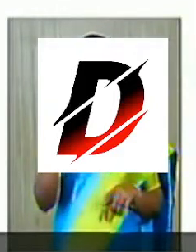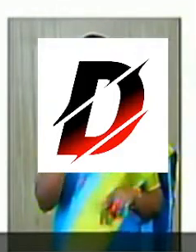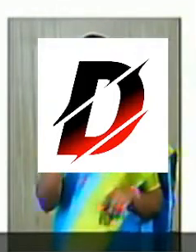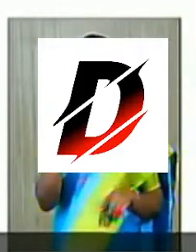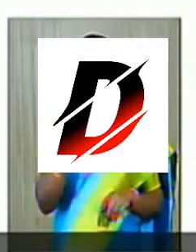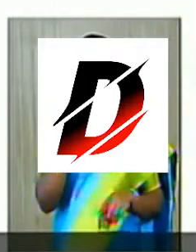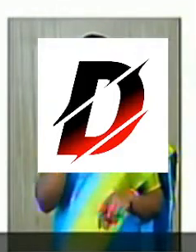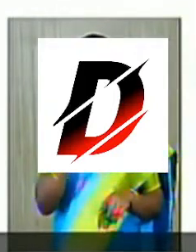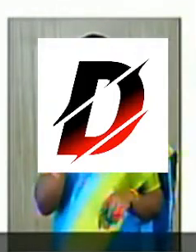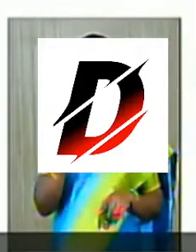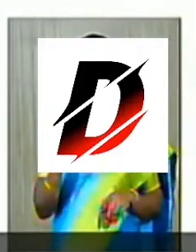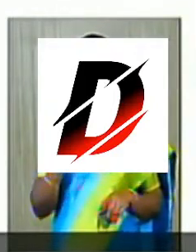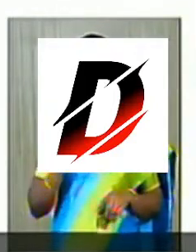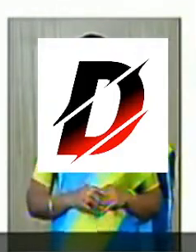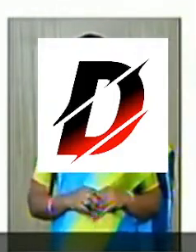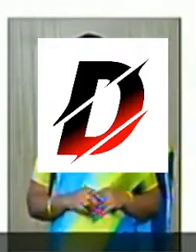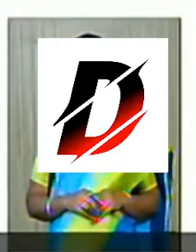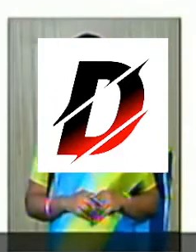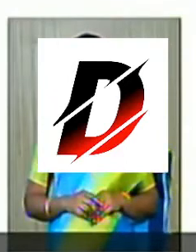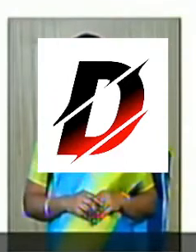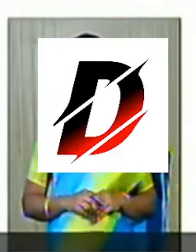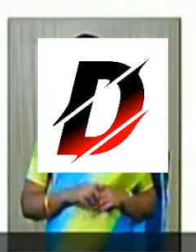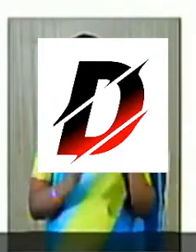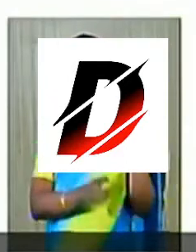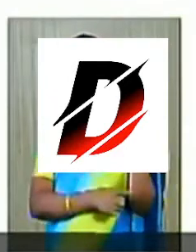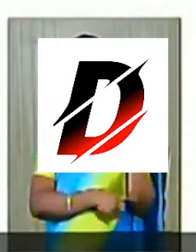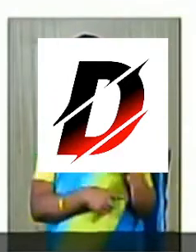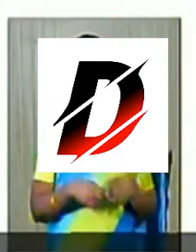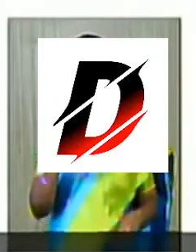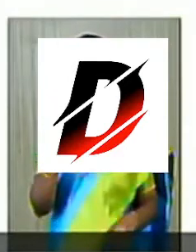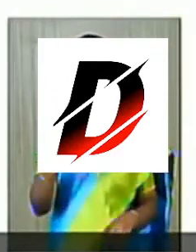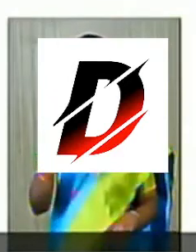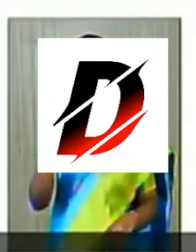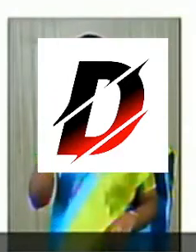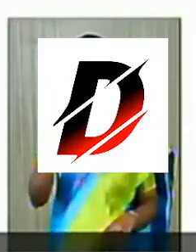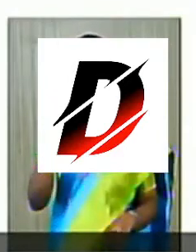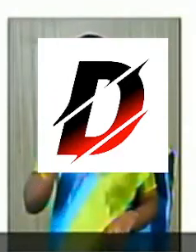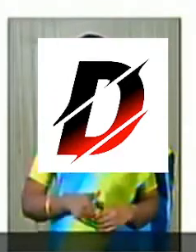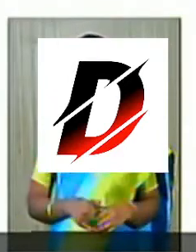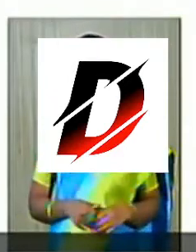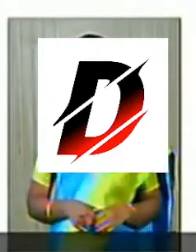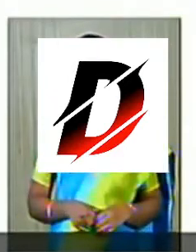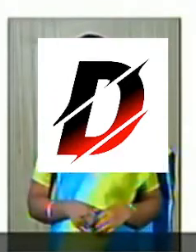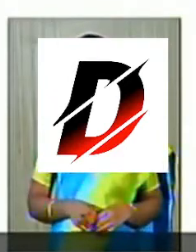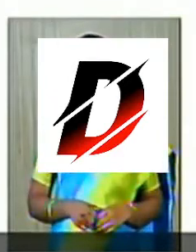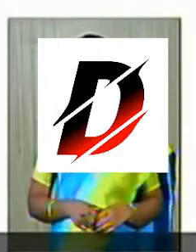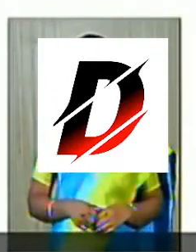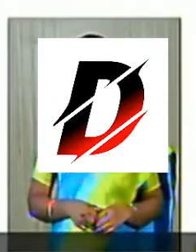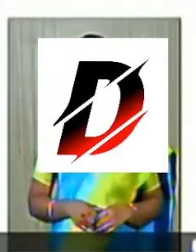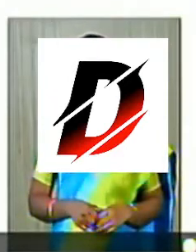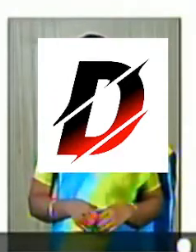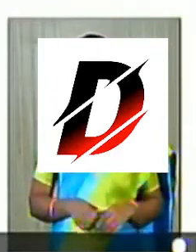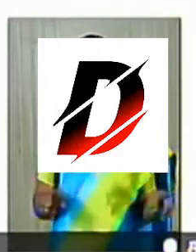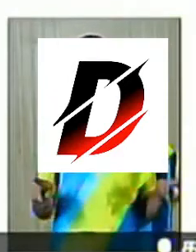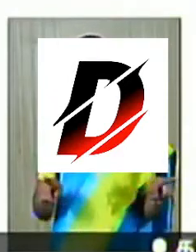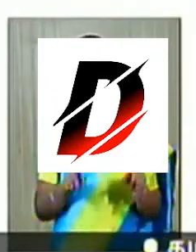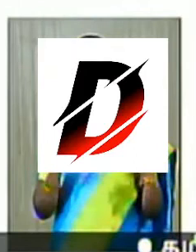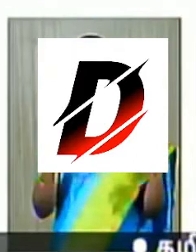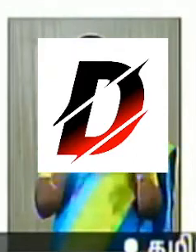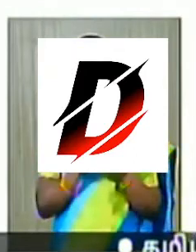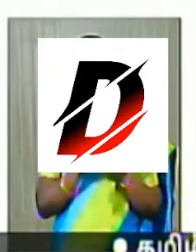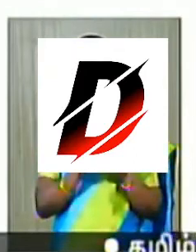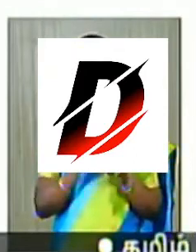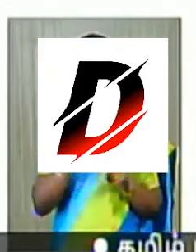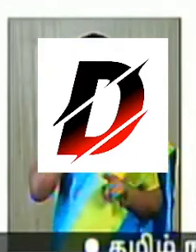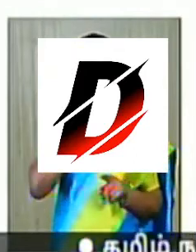எழுதிக்கிறோம். இப்போ அடுத்த என்ன மாறிலி உறுப்பு அங்கே இருக்குது, மைனஸ் ஆறு. அந்த மைனஸ் ஆறை நம்ம என்ன பண்ண வேண்டியதாக இருக்கும், அப்படியே தானே